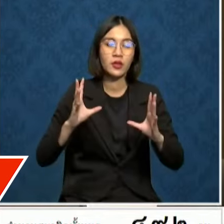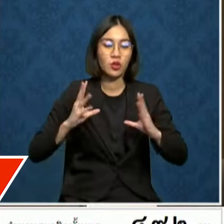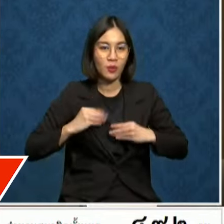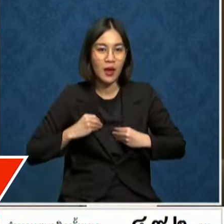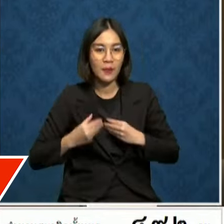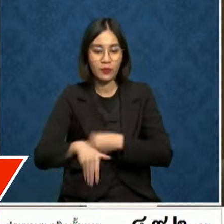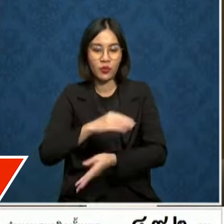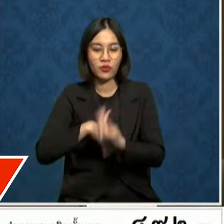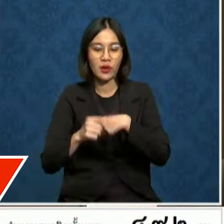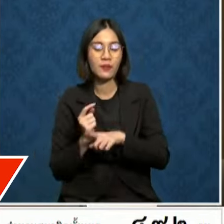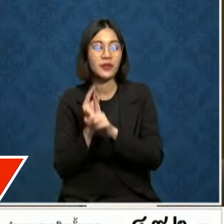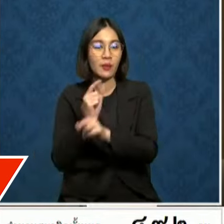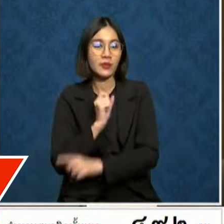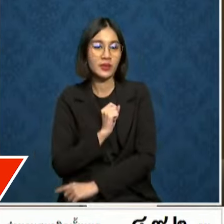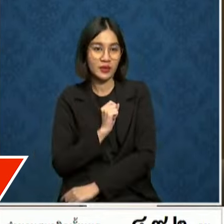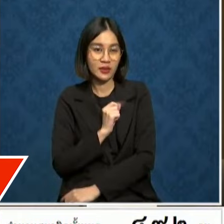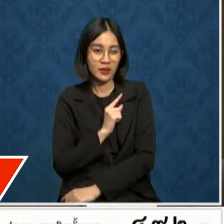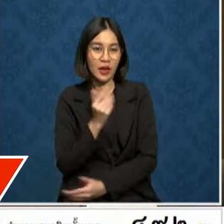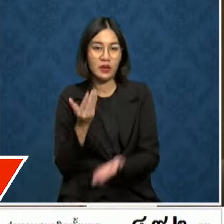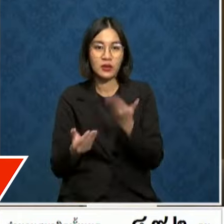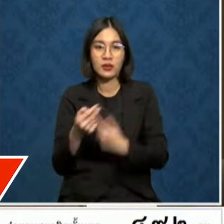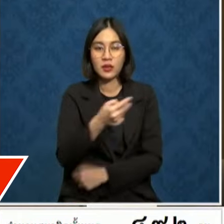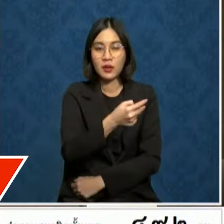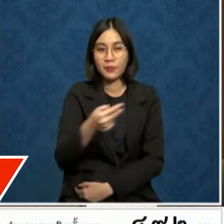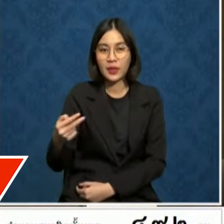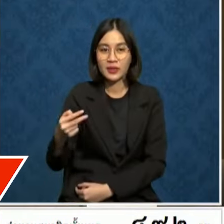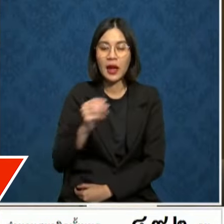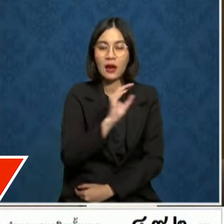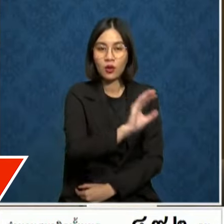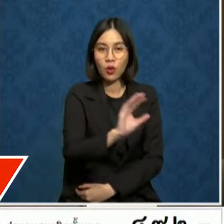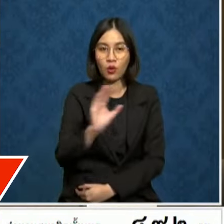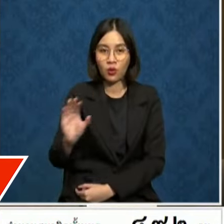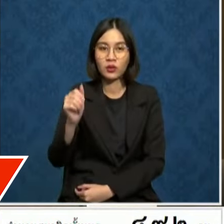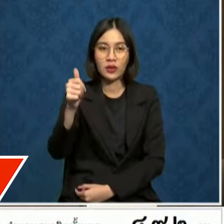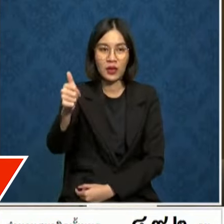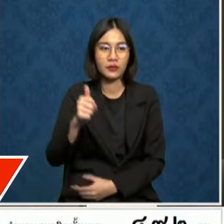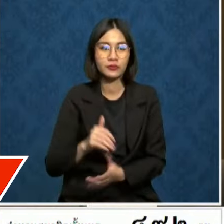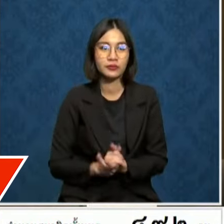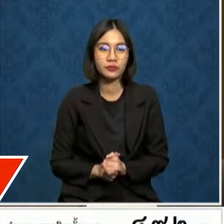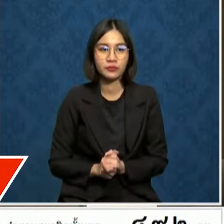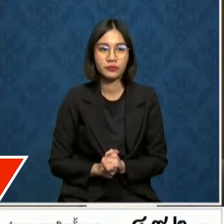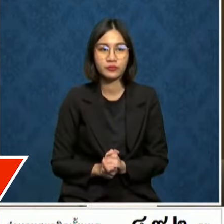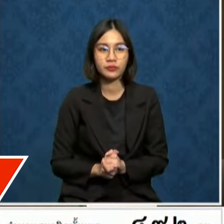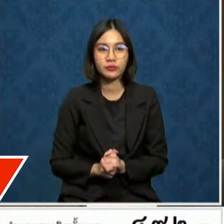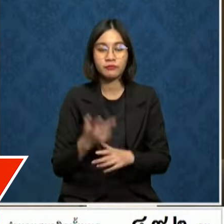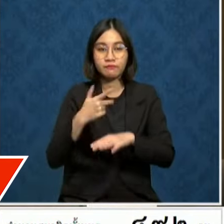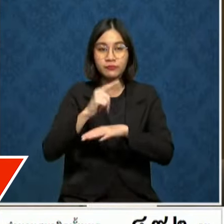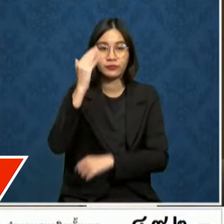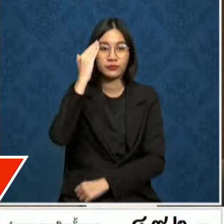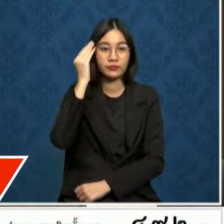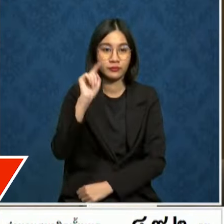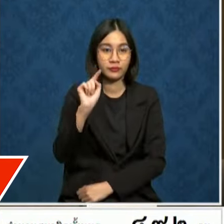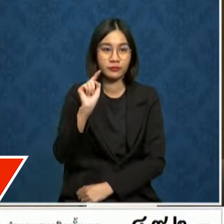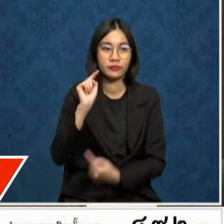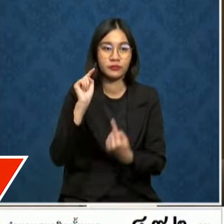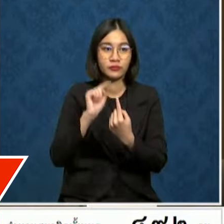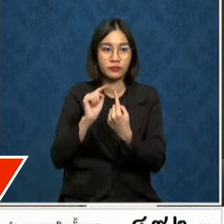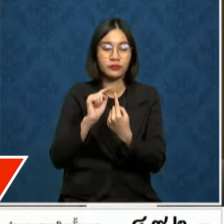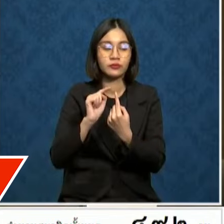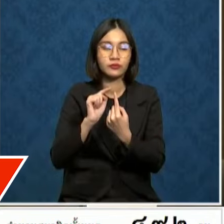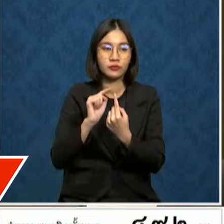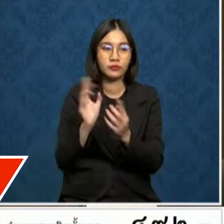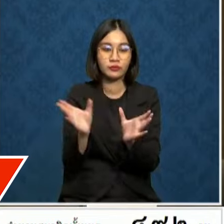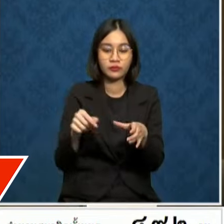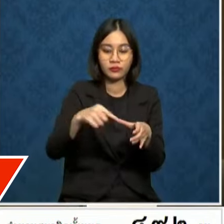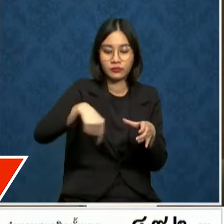การปฏิบัติตามศาสนาหรือใช้ภาษาของชนกลุ่มน้อยนั้นค่ะท่านประธานทราบมั้ยคะว่าในประเทศของชนเผ่าพื้น